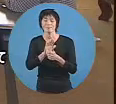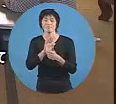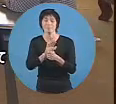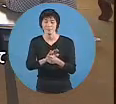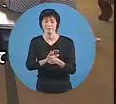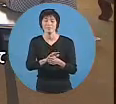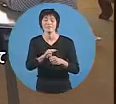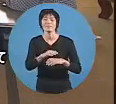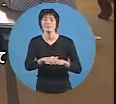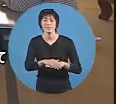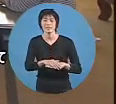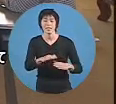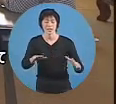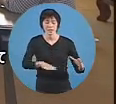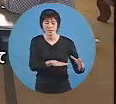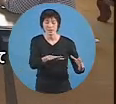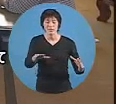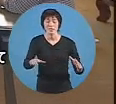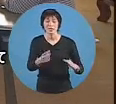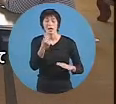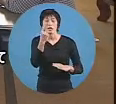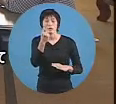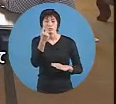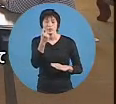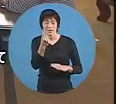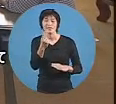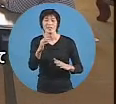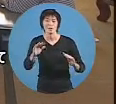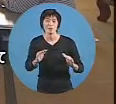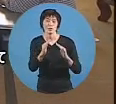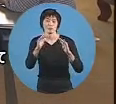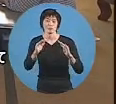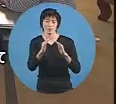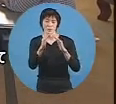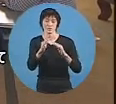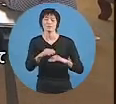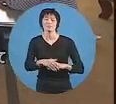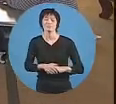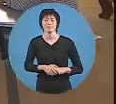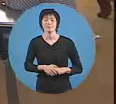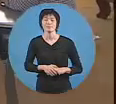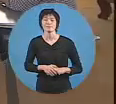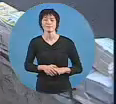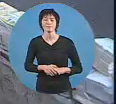合い、地域全体が一つのチームになってゴミ減量を進めています。